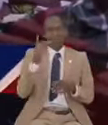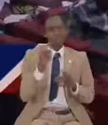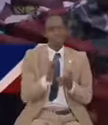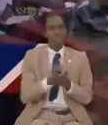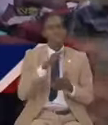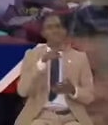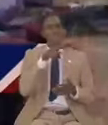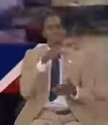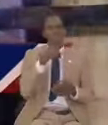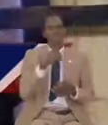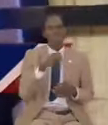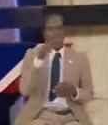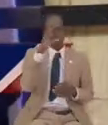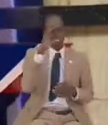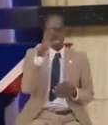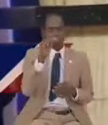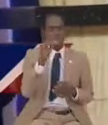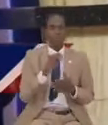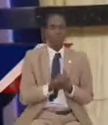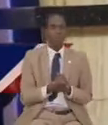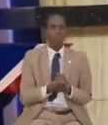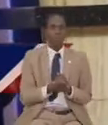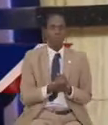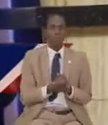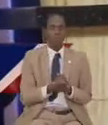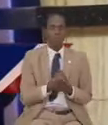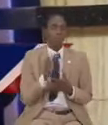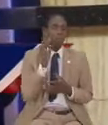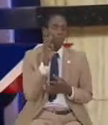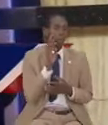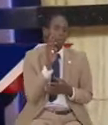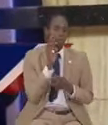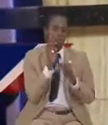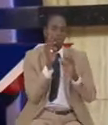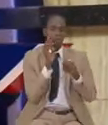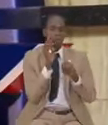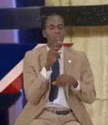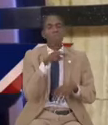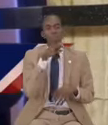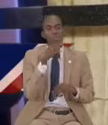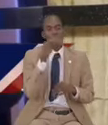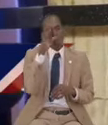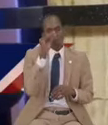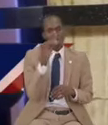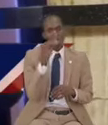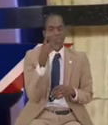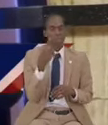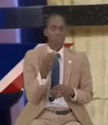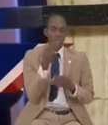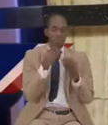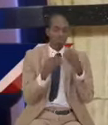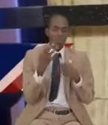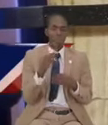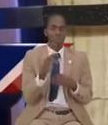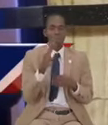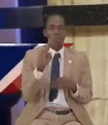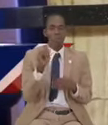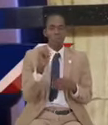c'est ce qui suit l'homme pourquoi et le vin de Babylone sur l'homme